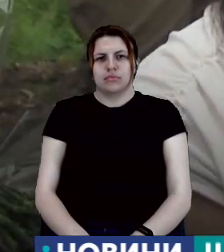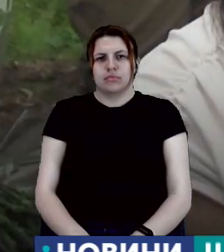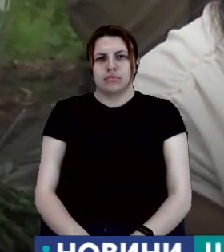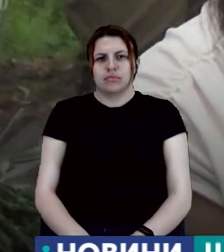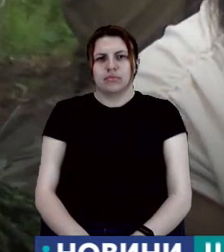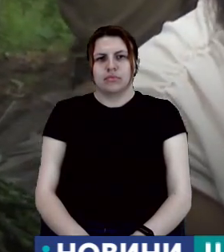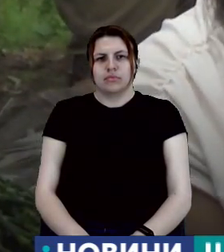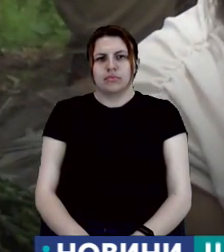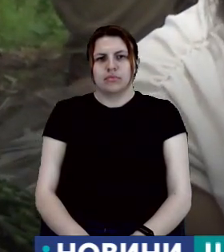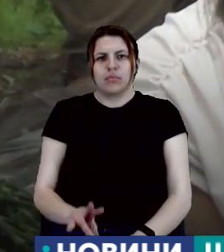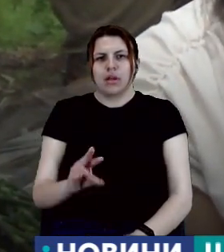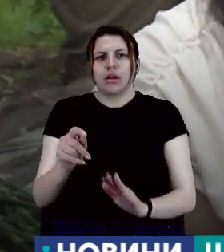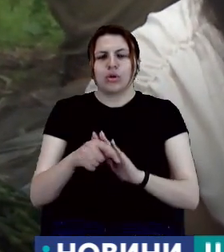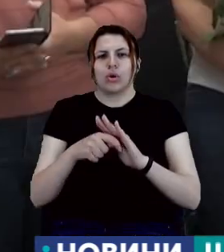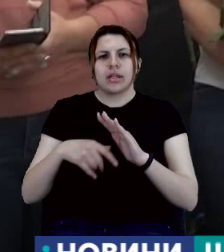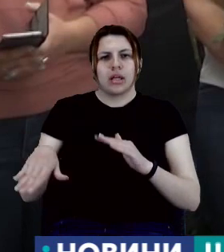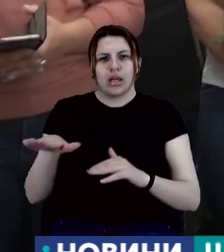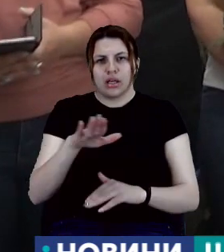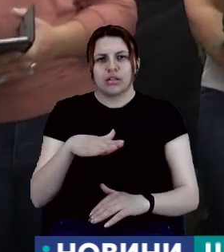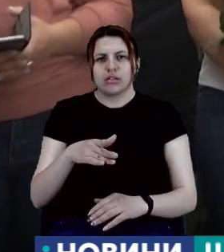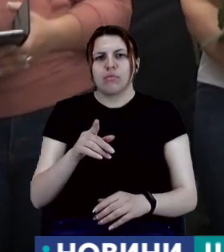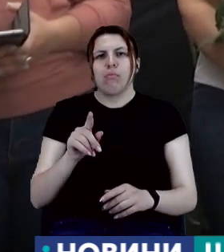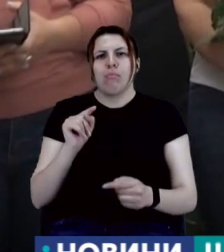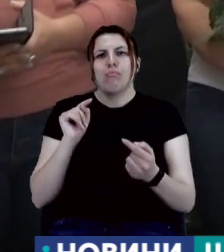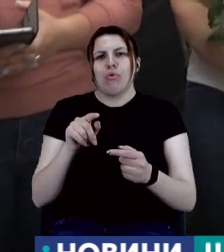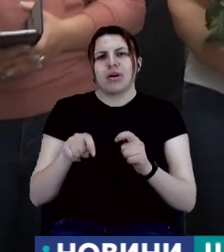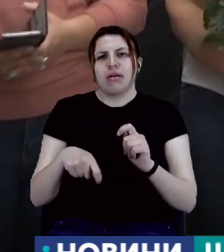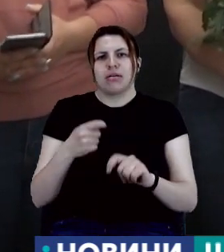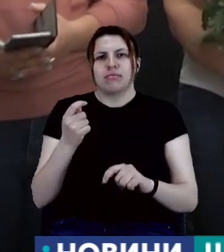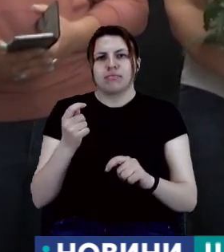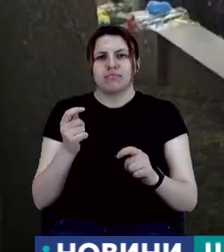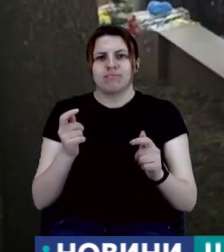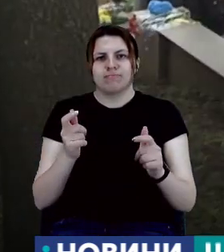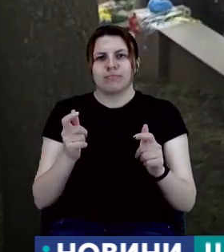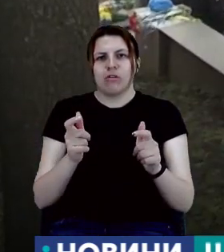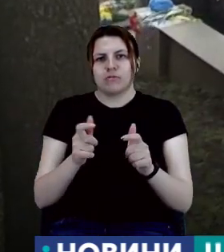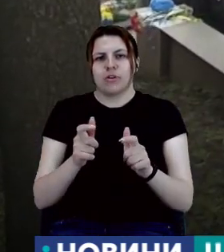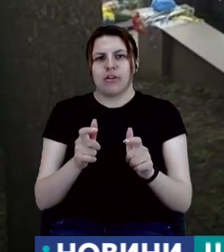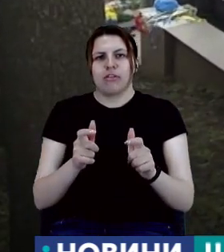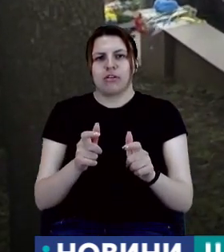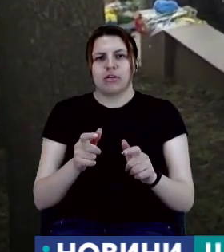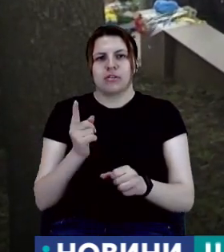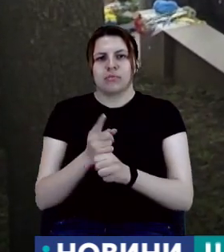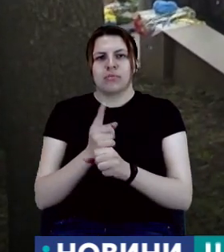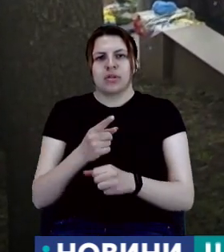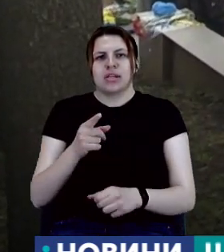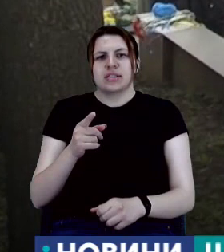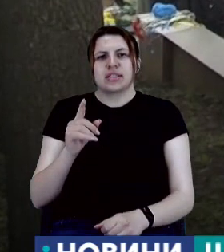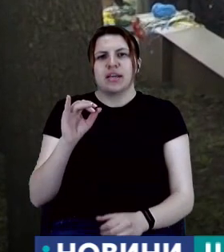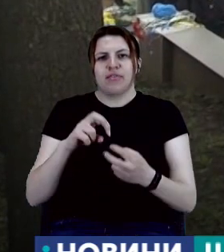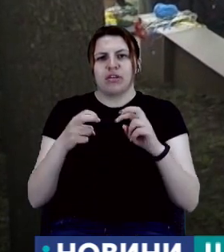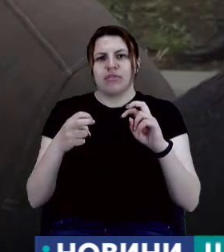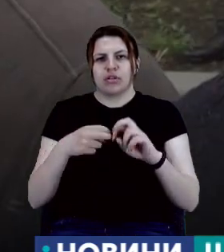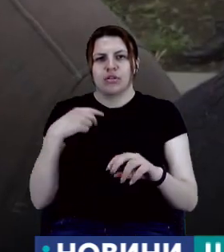На Донеччину, попри карантинні заборони, приїхали і родичі загиблих з Івано-Франківської області та інших регіонів. Їм надали